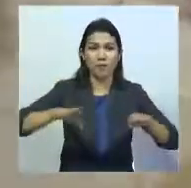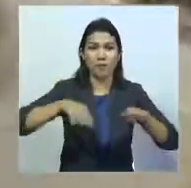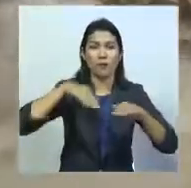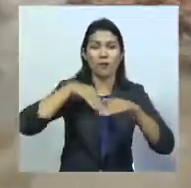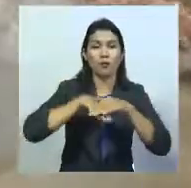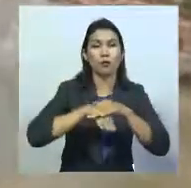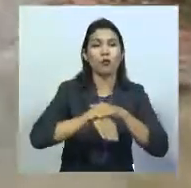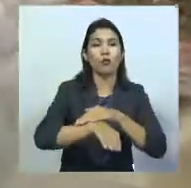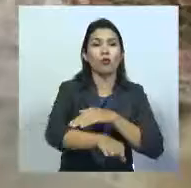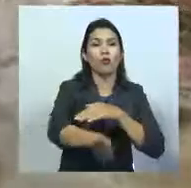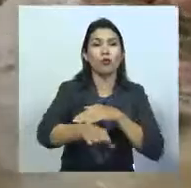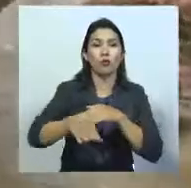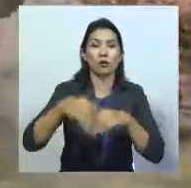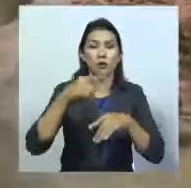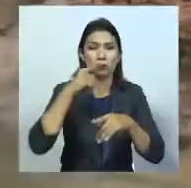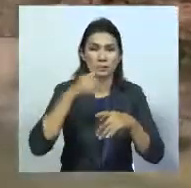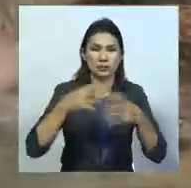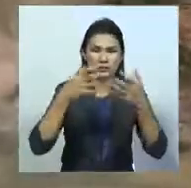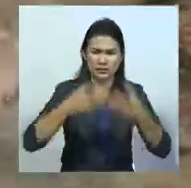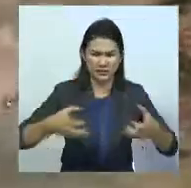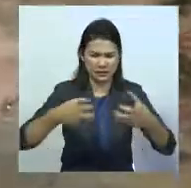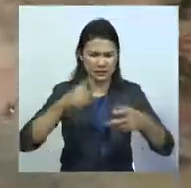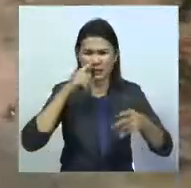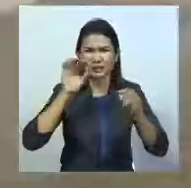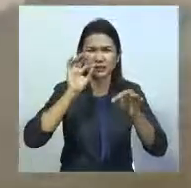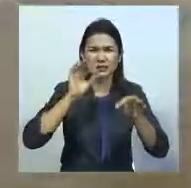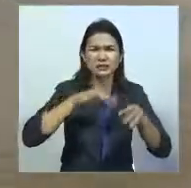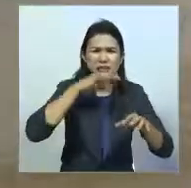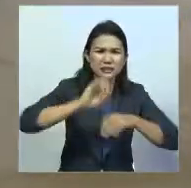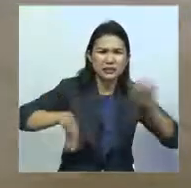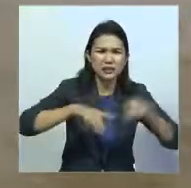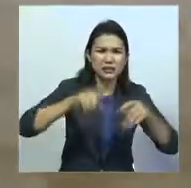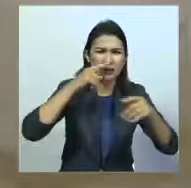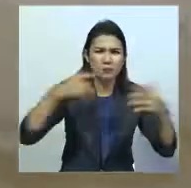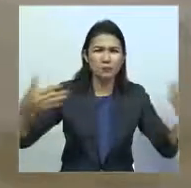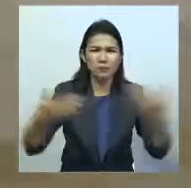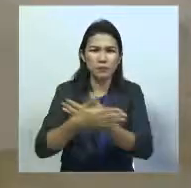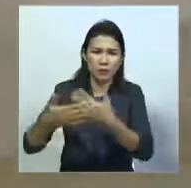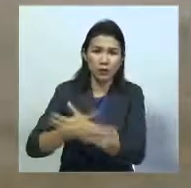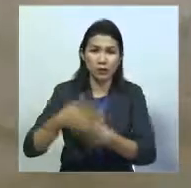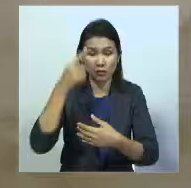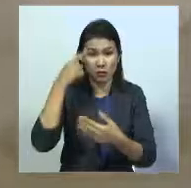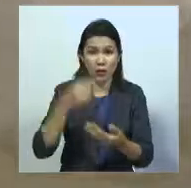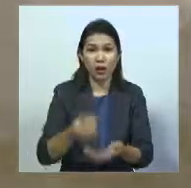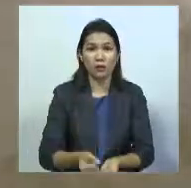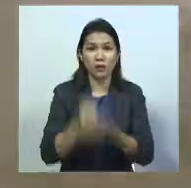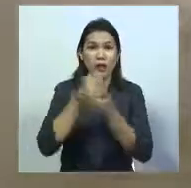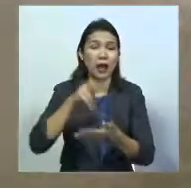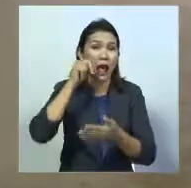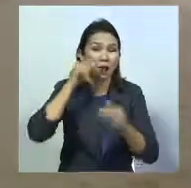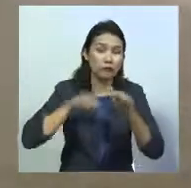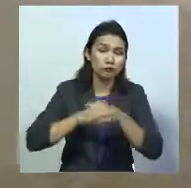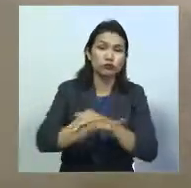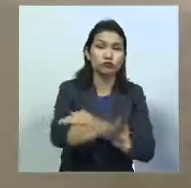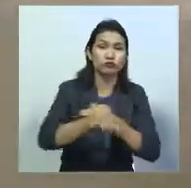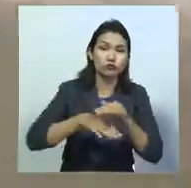แล้วก็ขุดลอกคลองตักดินตะกอนเศษวัชพืชกิ่งไม้ต่างๆเนี่ยออกจากทางระบายน้ำแล้วนะคะเพื่อที่จะได้ให้น้ำเนี่ยไหลสะดว